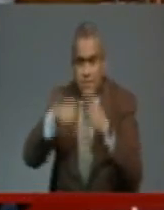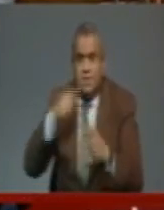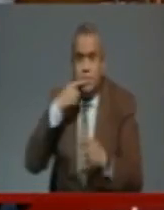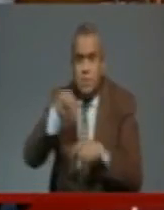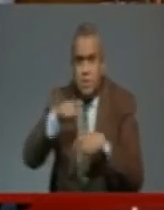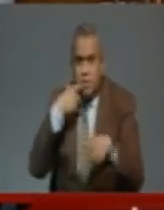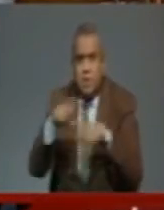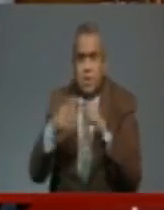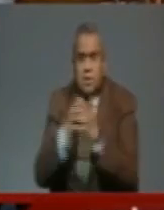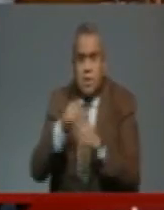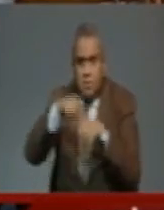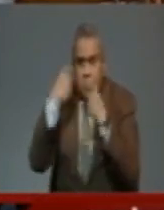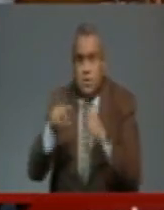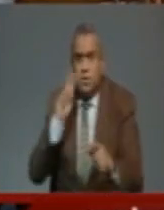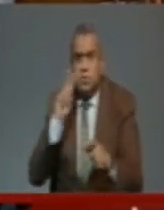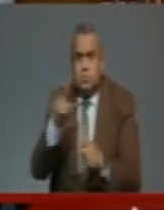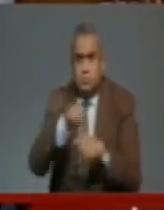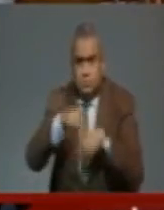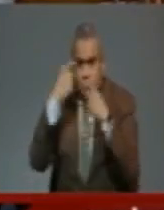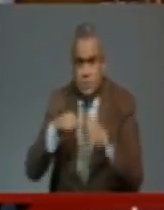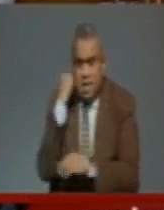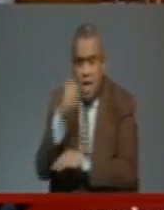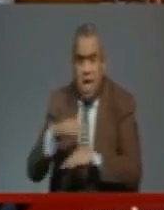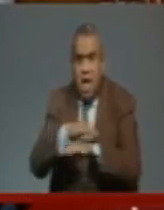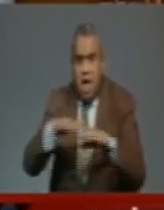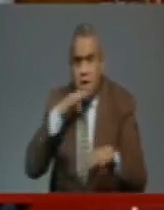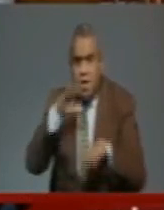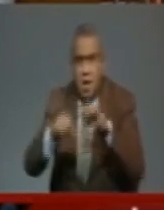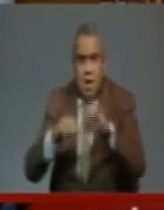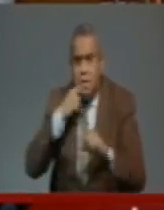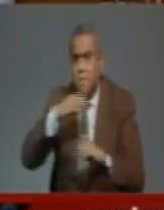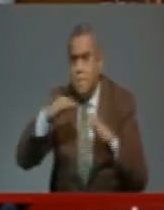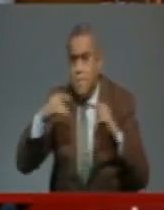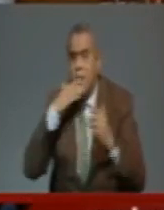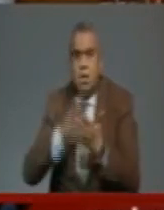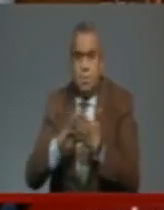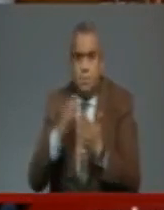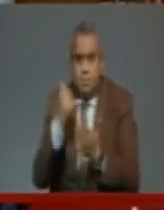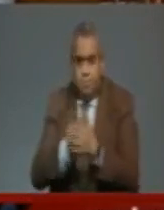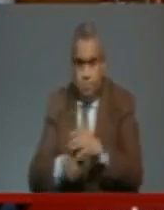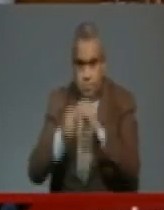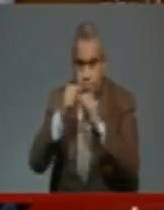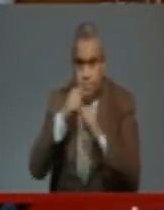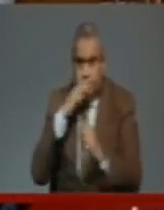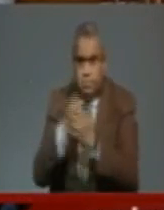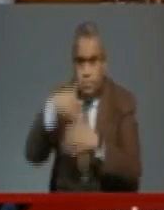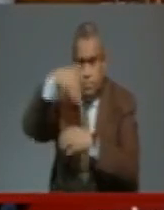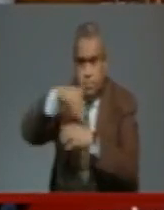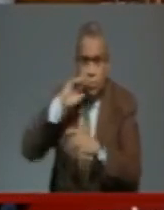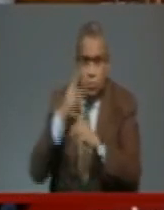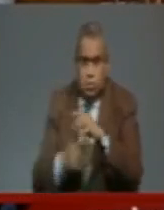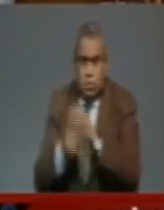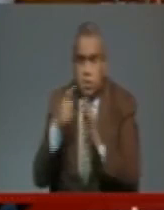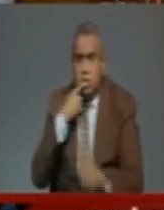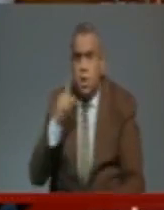كان في ظهير حتى ارضي، كانت مينا اسكندريه فيها مسطح مائي والارضي شريط قليل جدا. سيادتك ايضا في 21